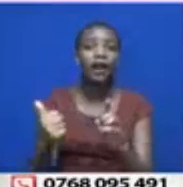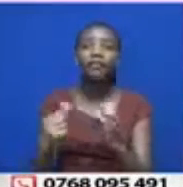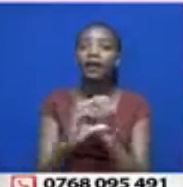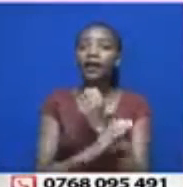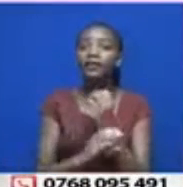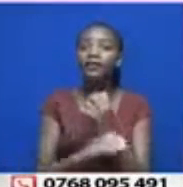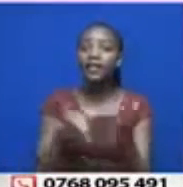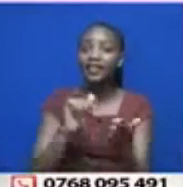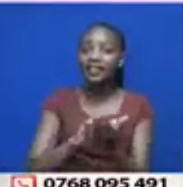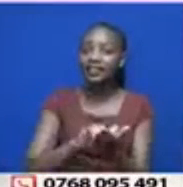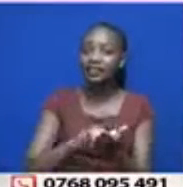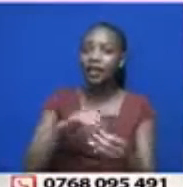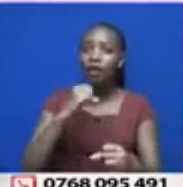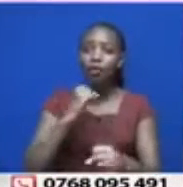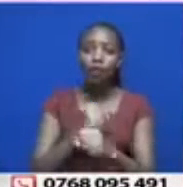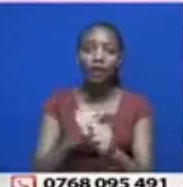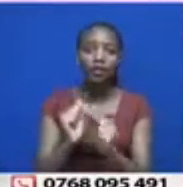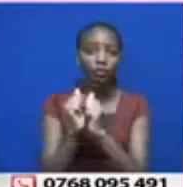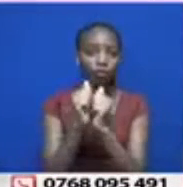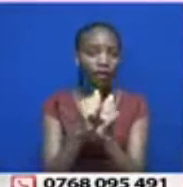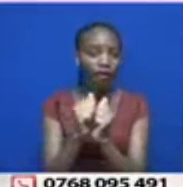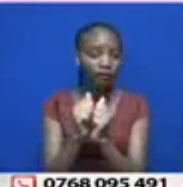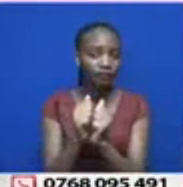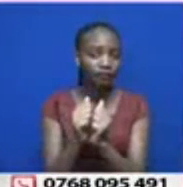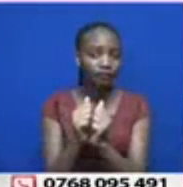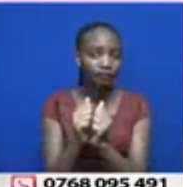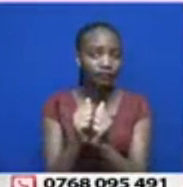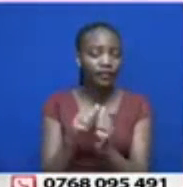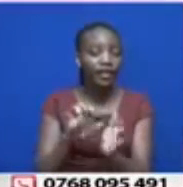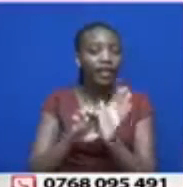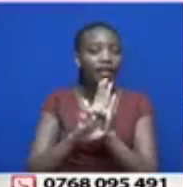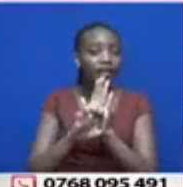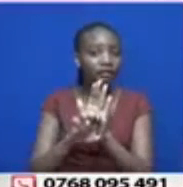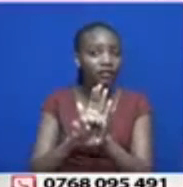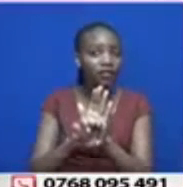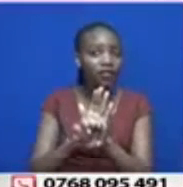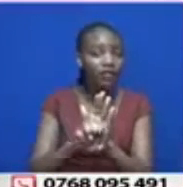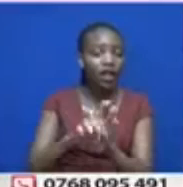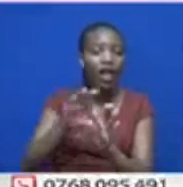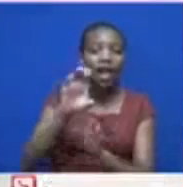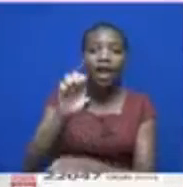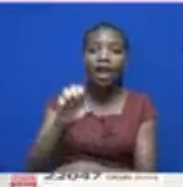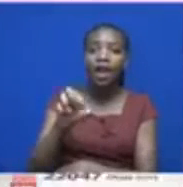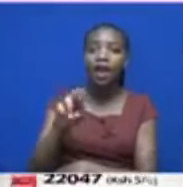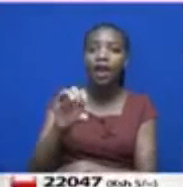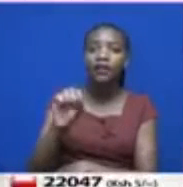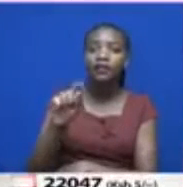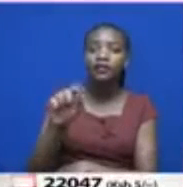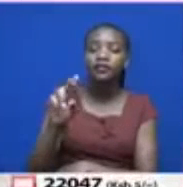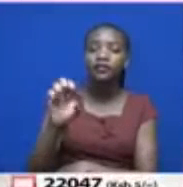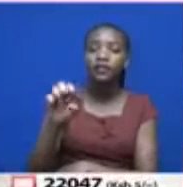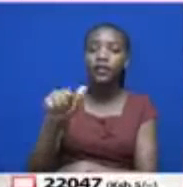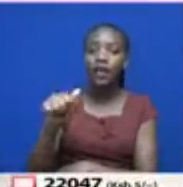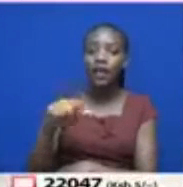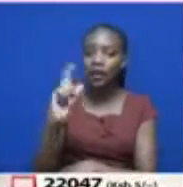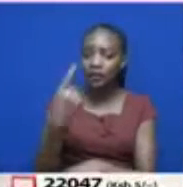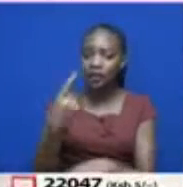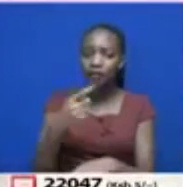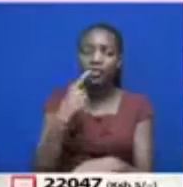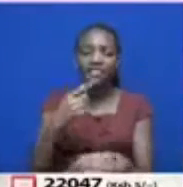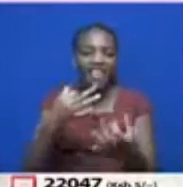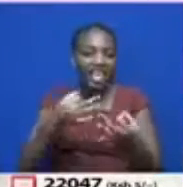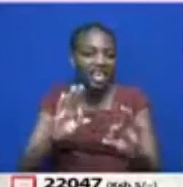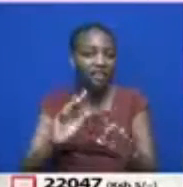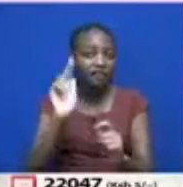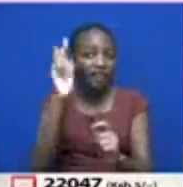zinafanya kazi vizuri sana na nchi ya Somalia kama vile Djibouti, kama vile Eritrea, zilijitokeza na kusema kwamba iwapo Kenya